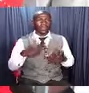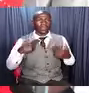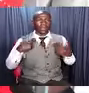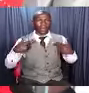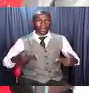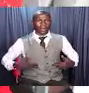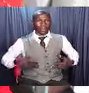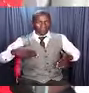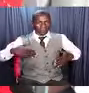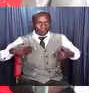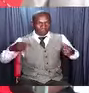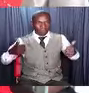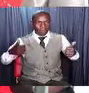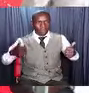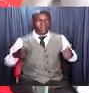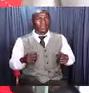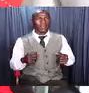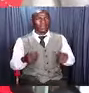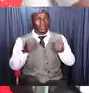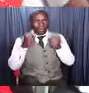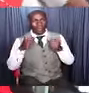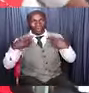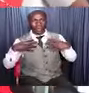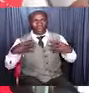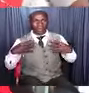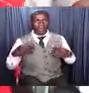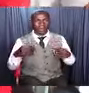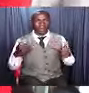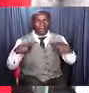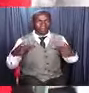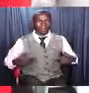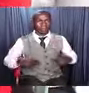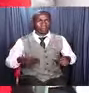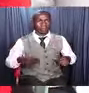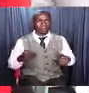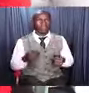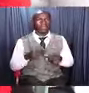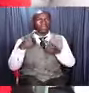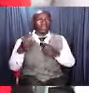umeingia. The bodily strength are not there but yuko mzima mpaka kesho. He's okay.